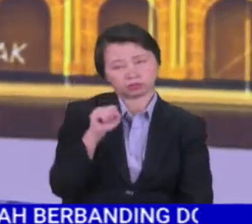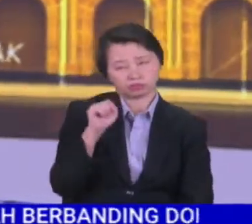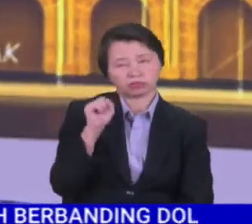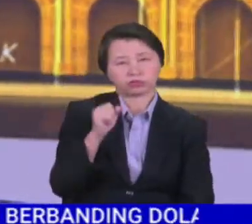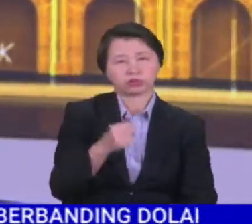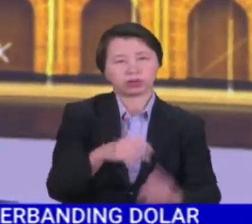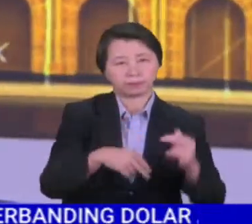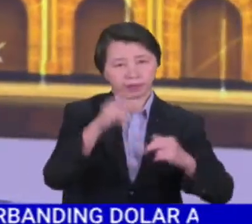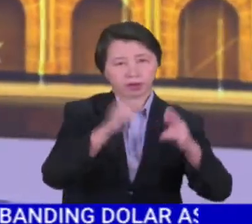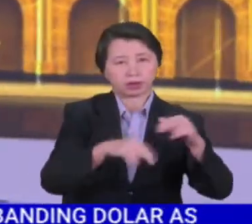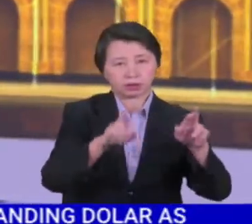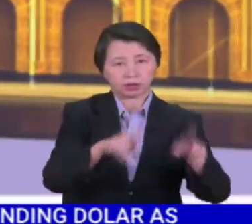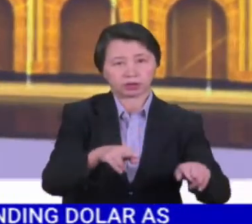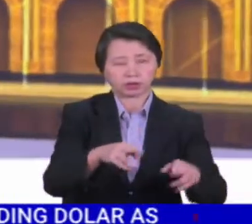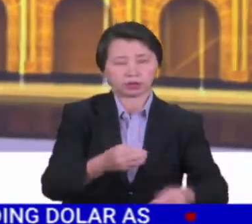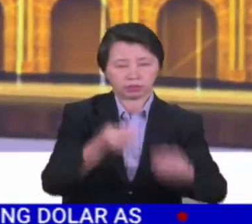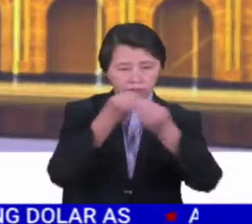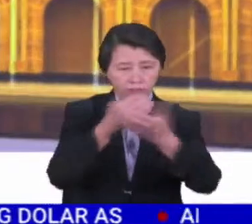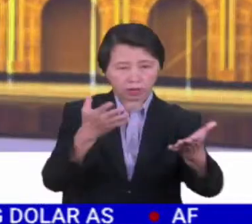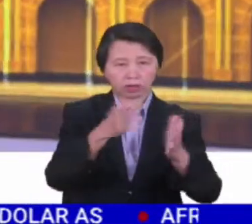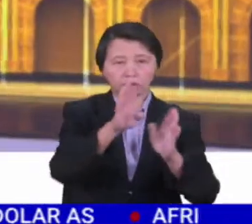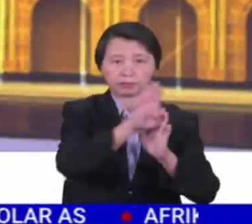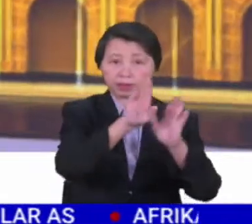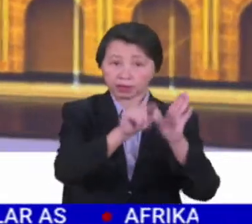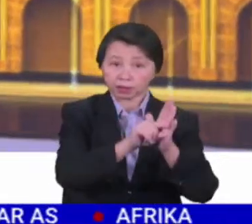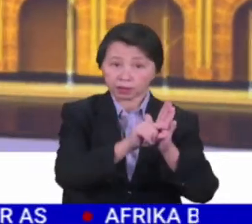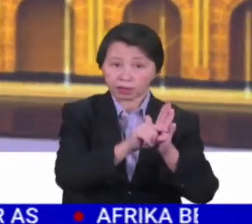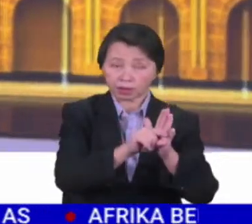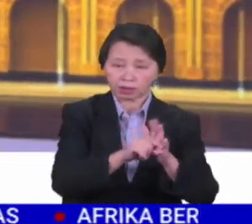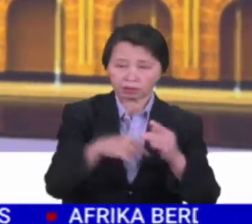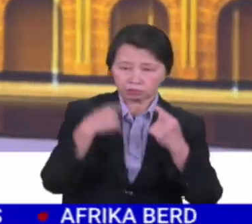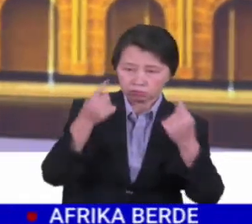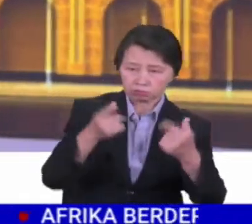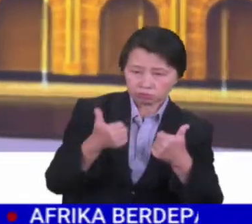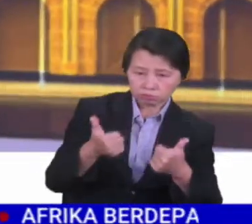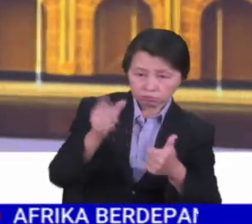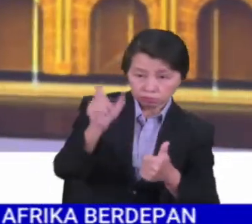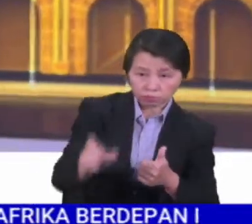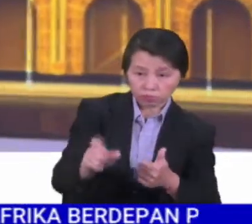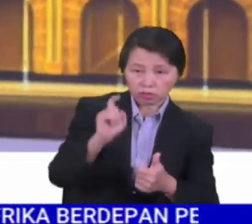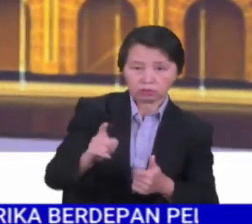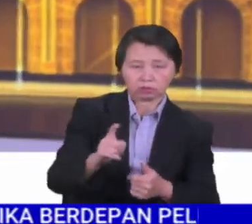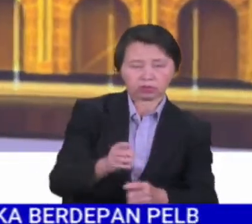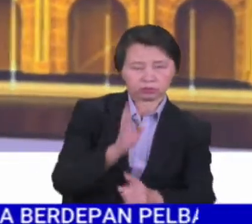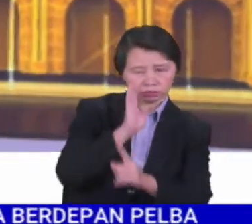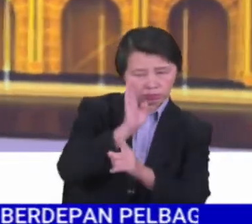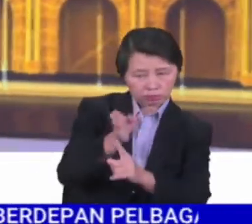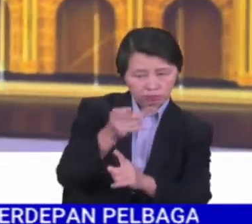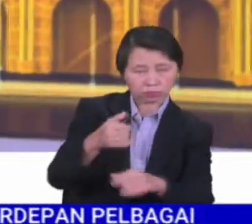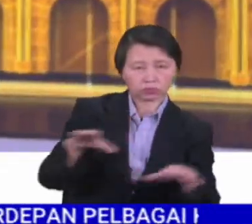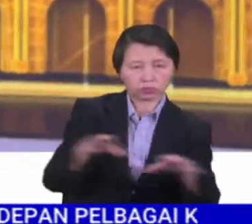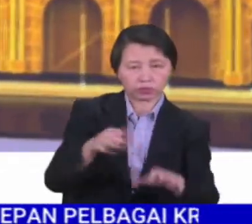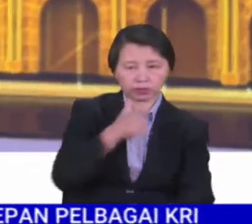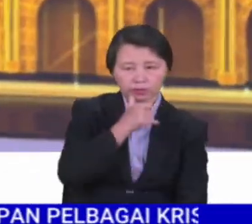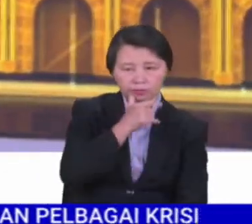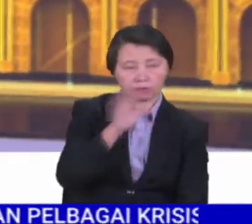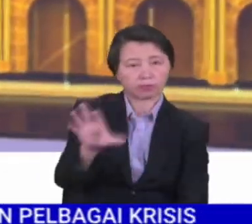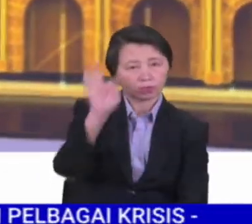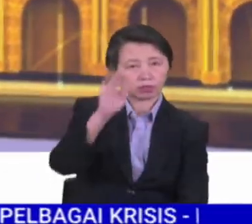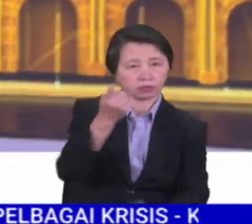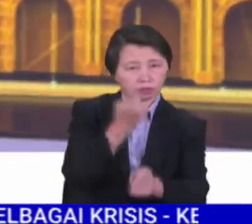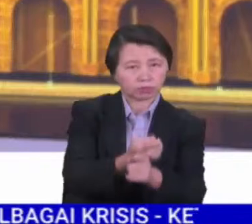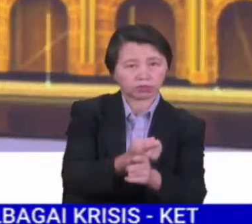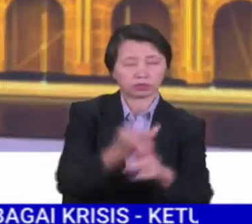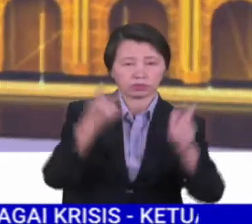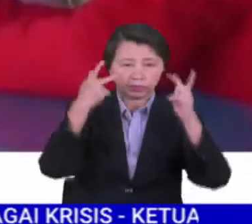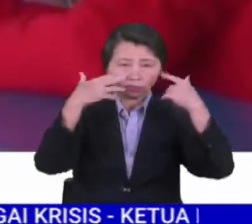membela rakyat. Justru maklumat seperti latar belakang dan pencapaian calon perlu diberi perhatian untuk membuat pilihan tepat.